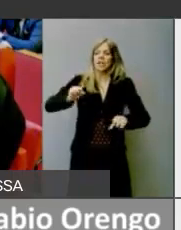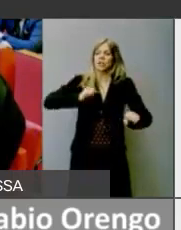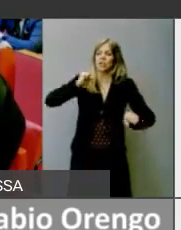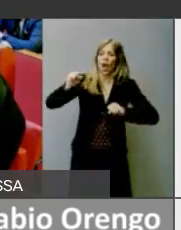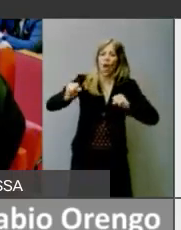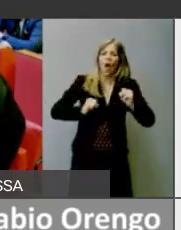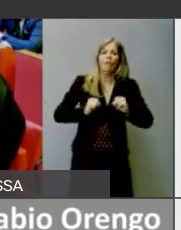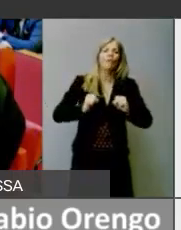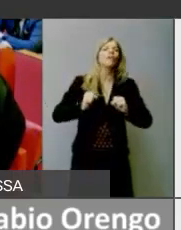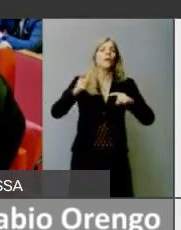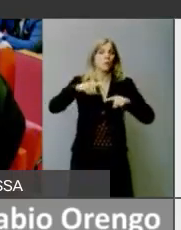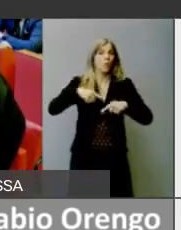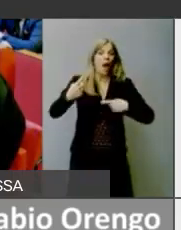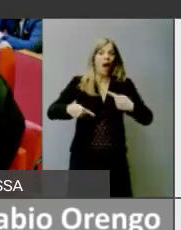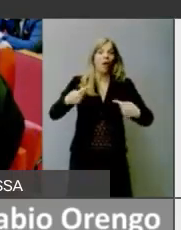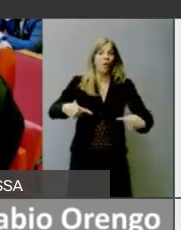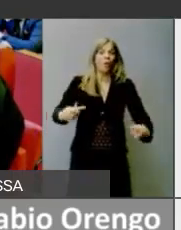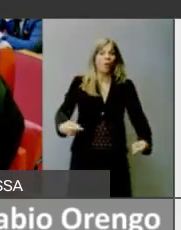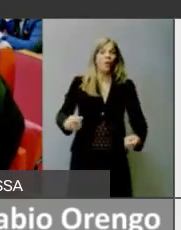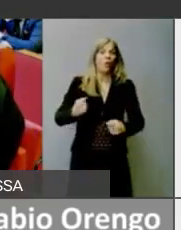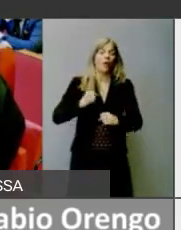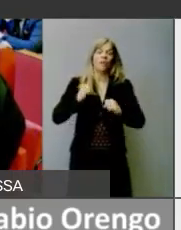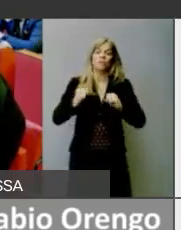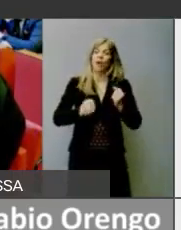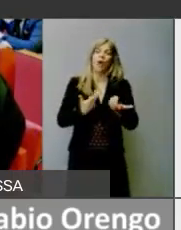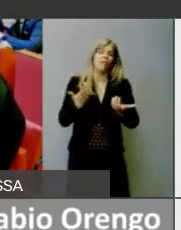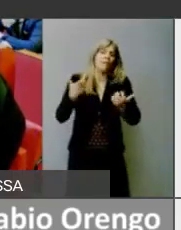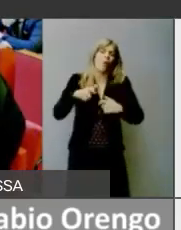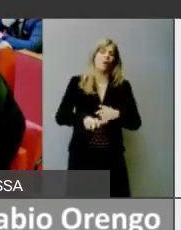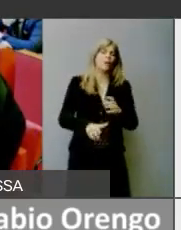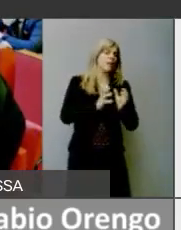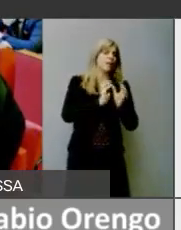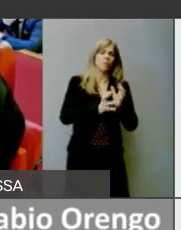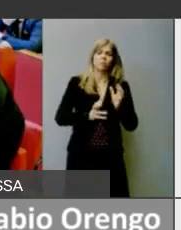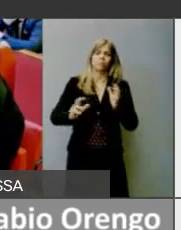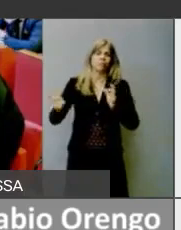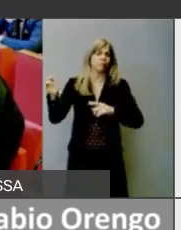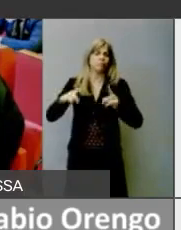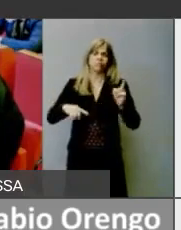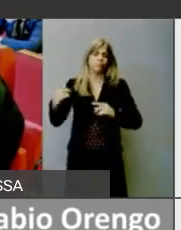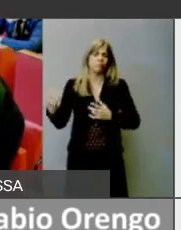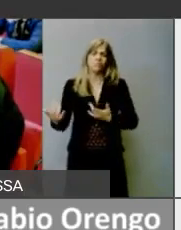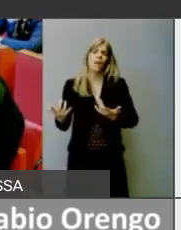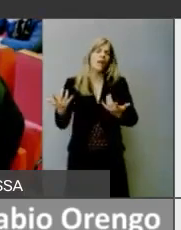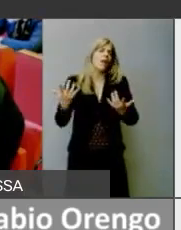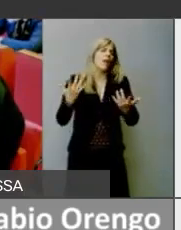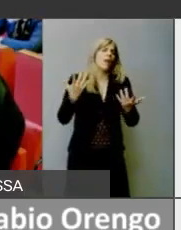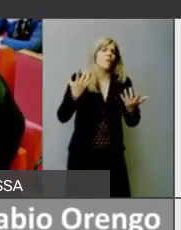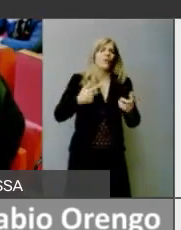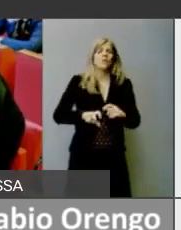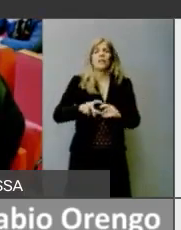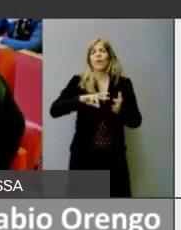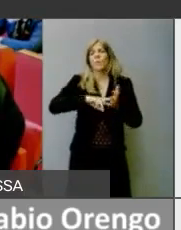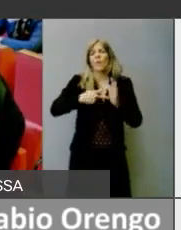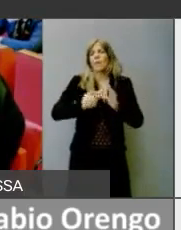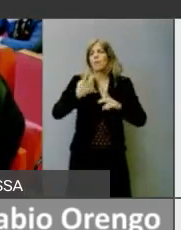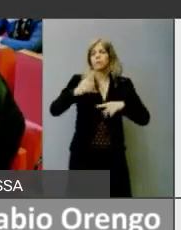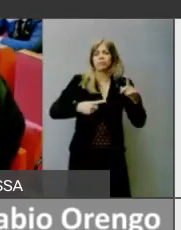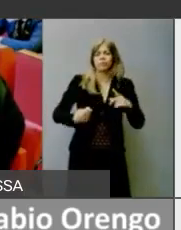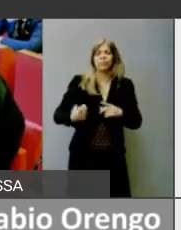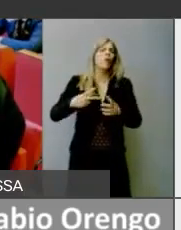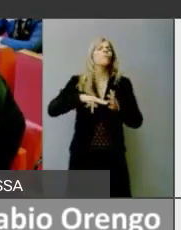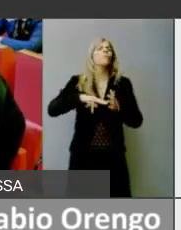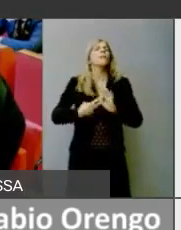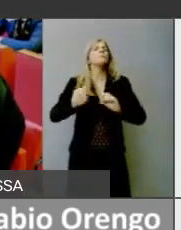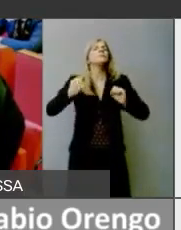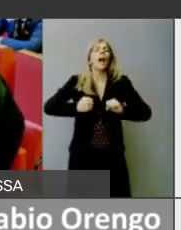tutta una serie di ragioni, per tutta una serie di motivi, per tutta una serie di problemi anche di salute che